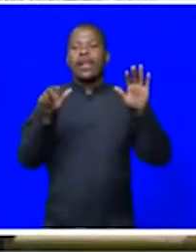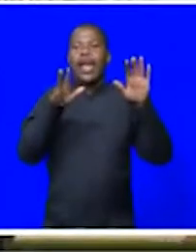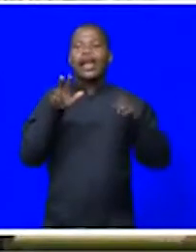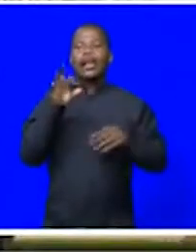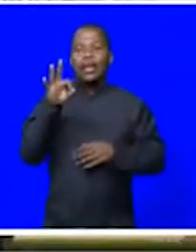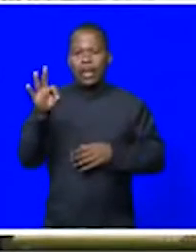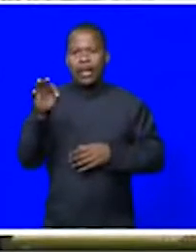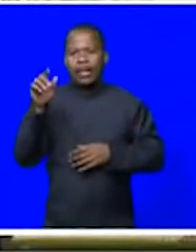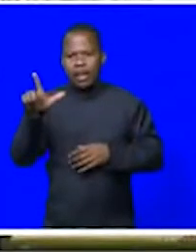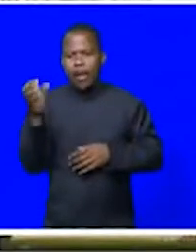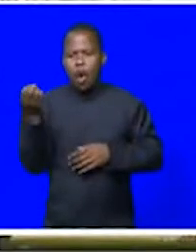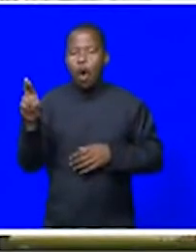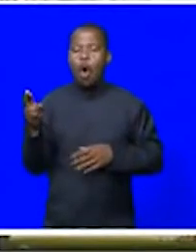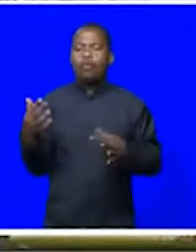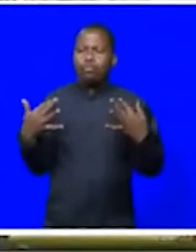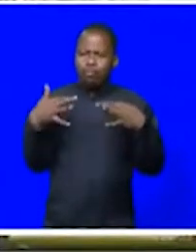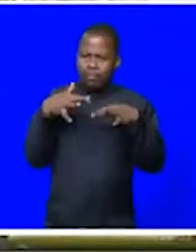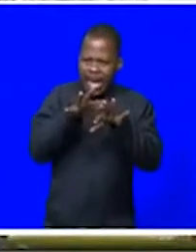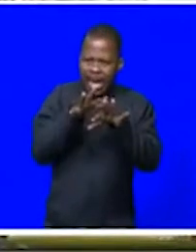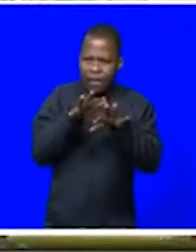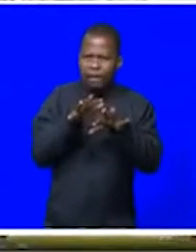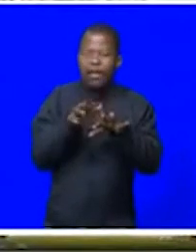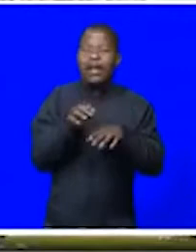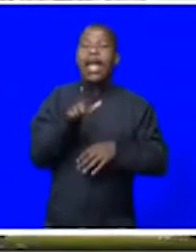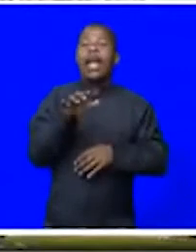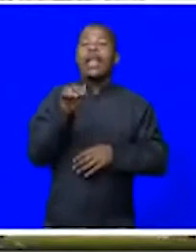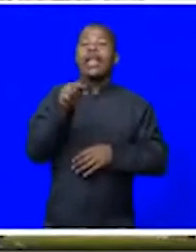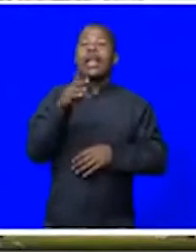7626 8337 noma ke eposini lembane